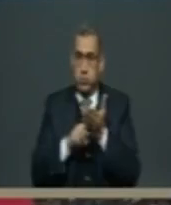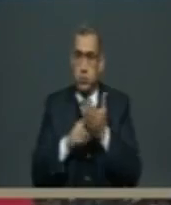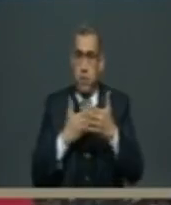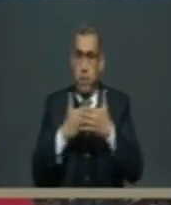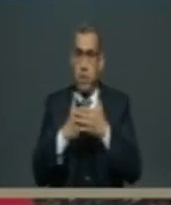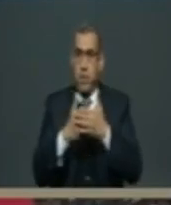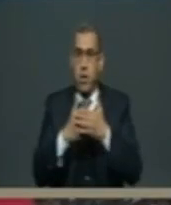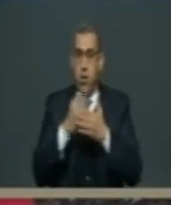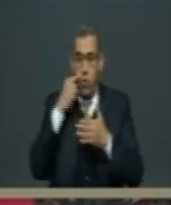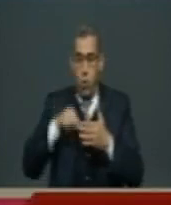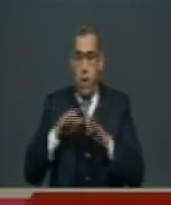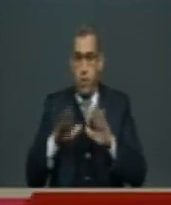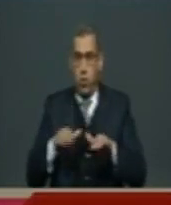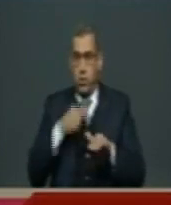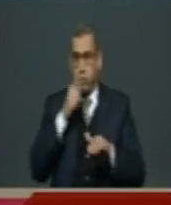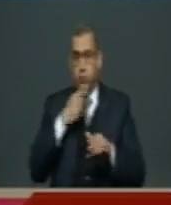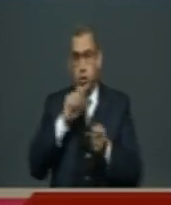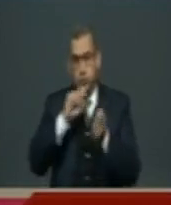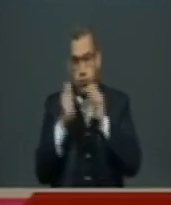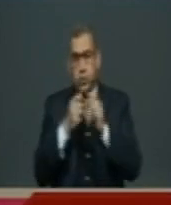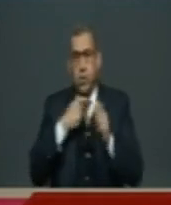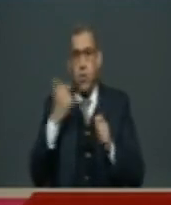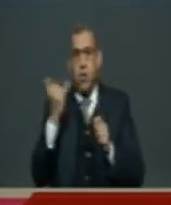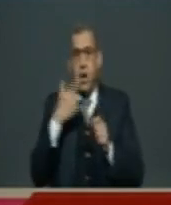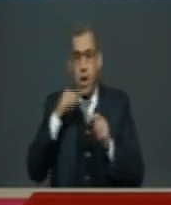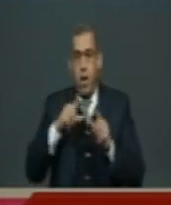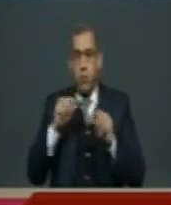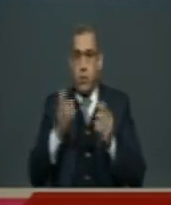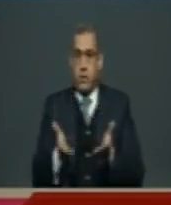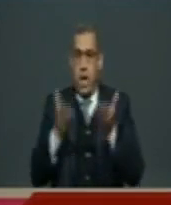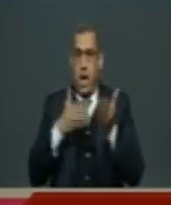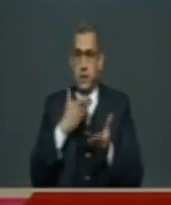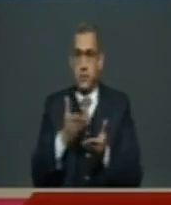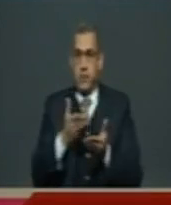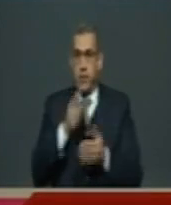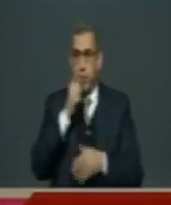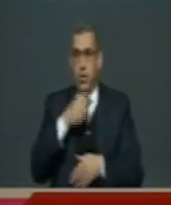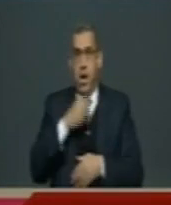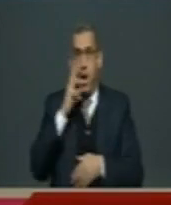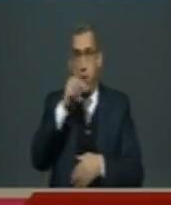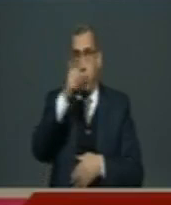الواقع اللي احنا عايزين نغيره ونحسنه لافضل من كده. فانا بس عايز اطمن